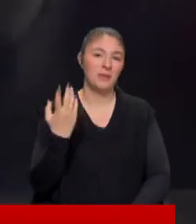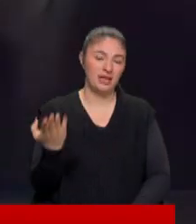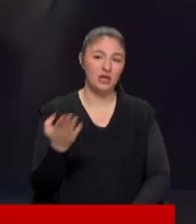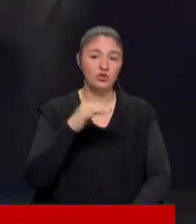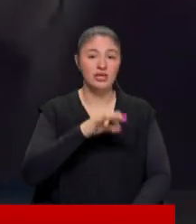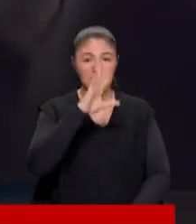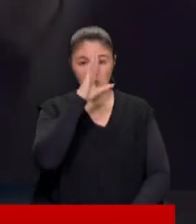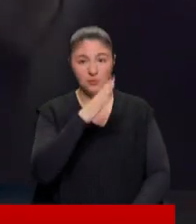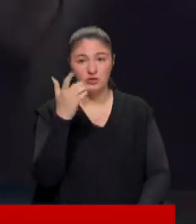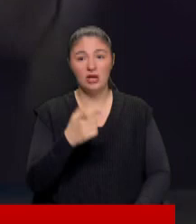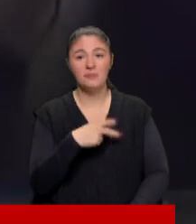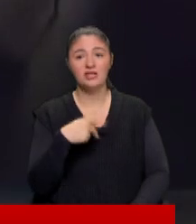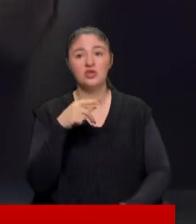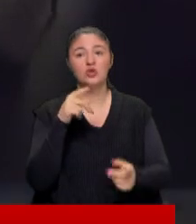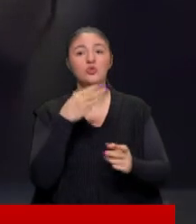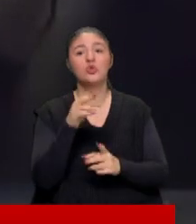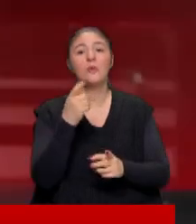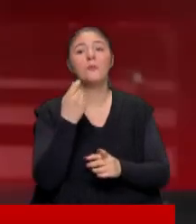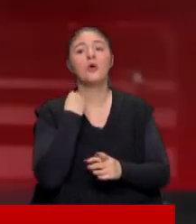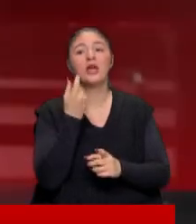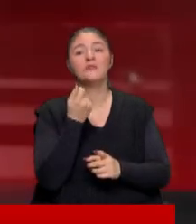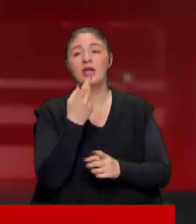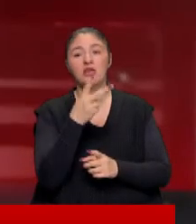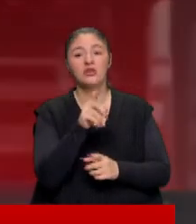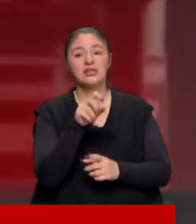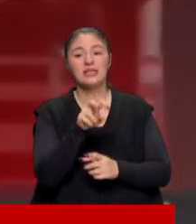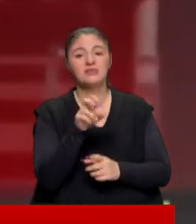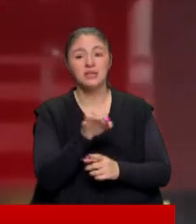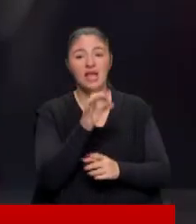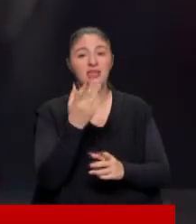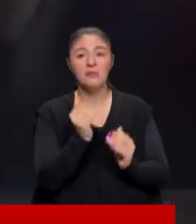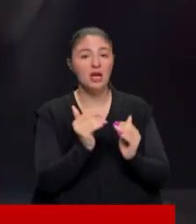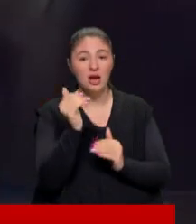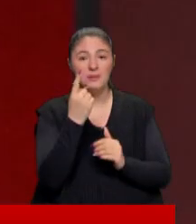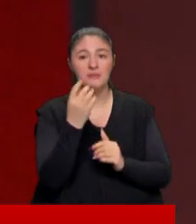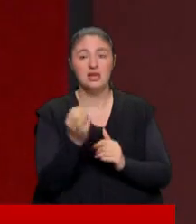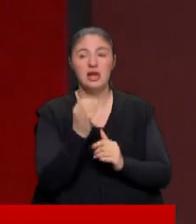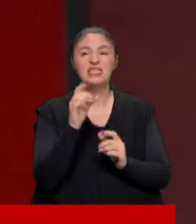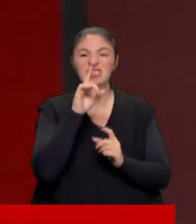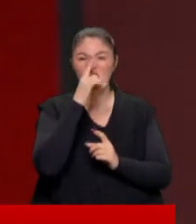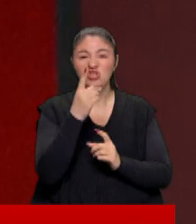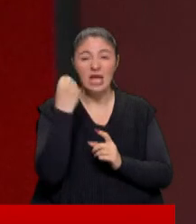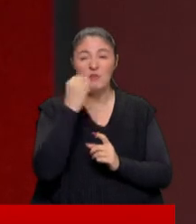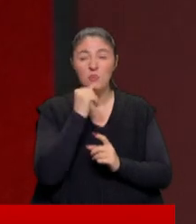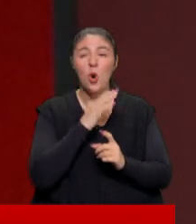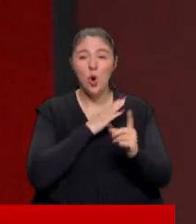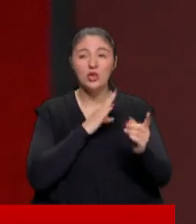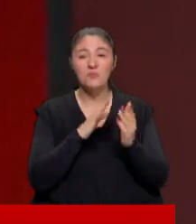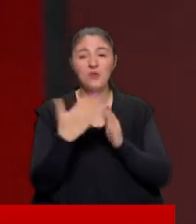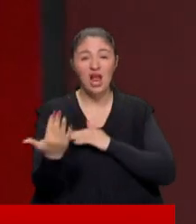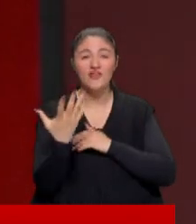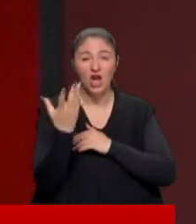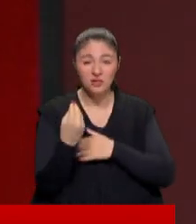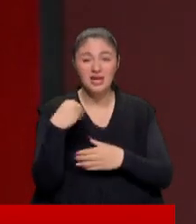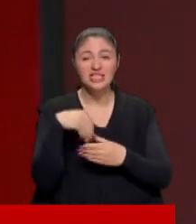anda İstanbul Büyükşehir Belediyesi'nin euro borcu ne kadar? 2.8 milyar. Ne kadar artmış? 1 milyar. Sırf Ekrem İmamoğlu'na